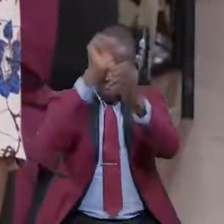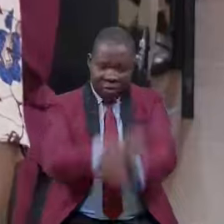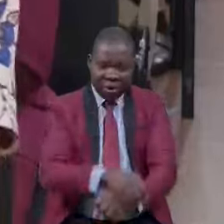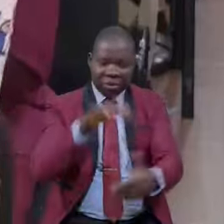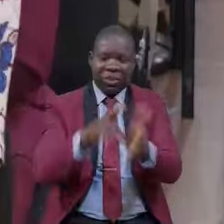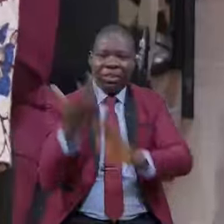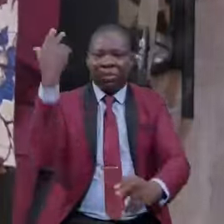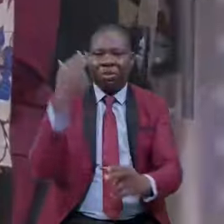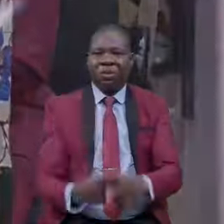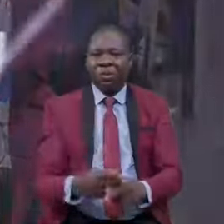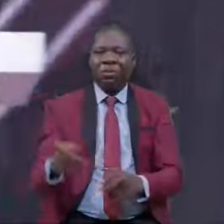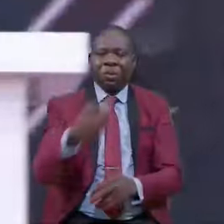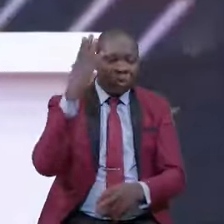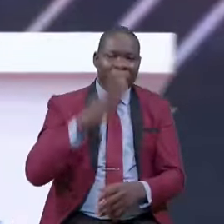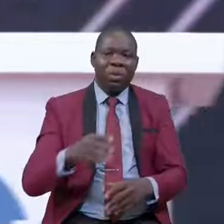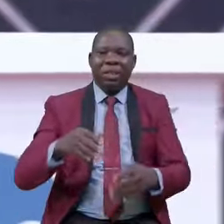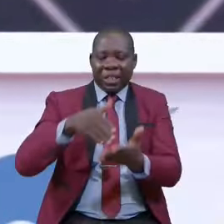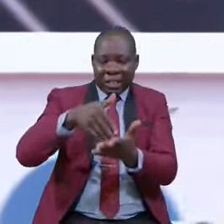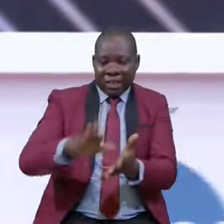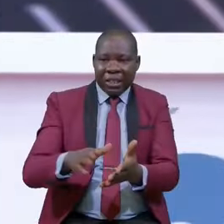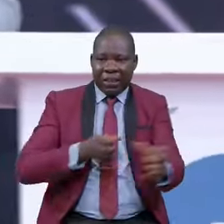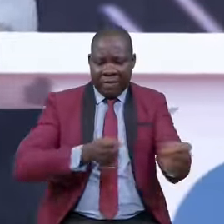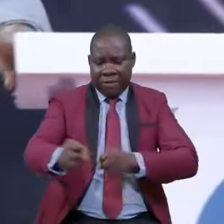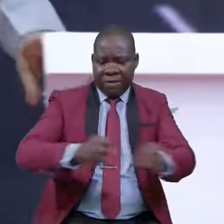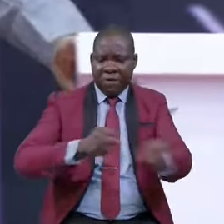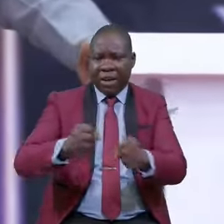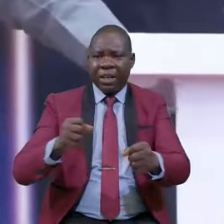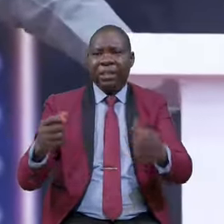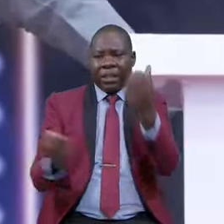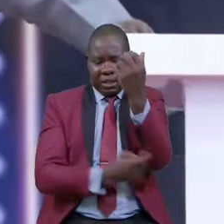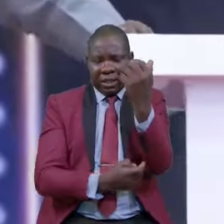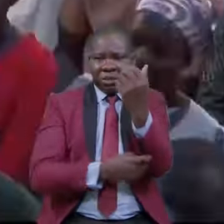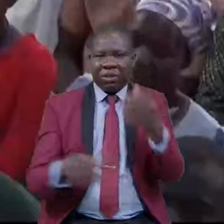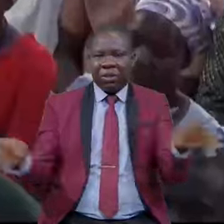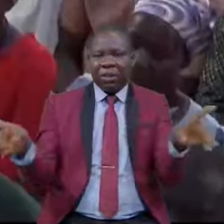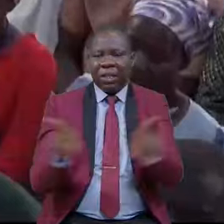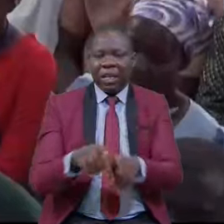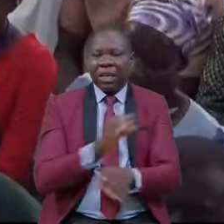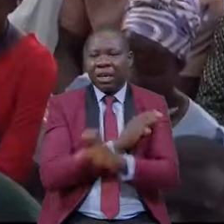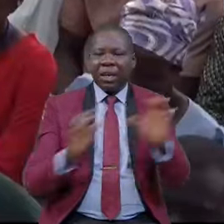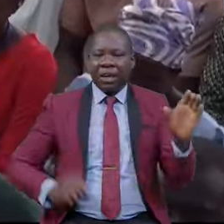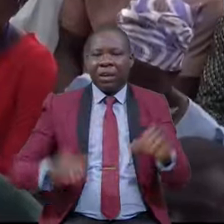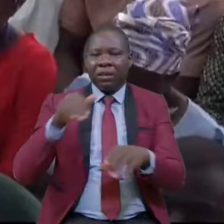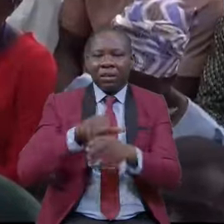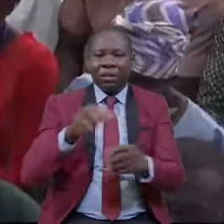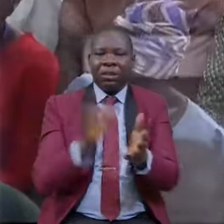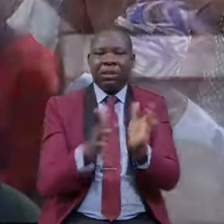You tu dois résister à la tentation like Christ. Comme Christ. Number